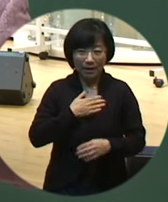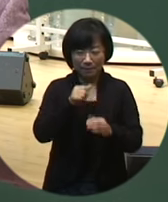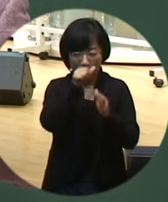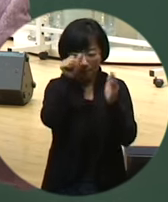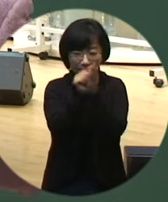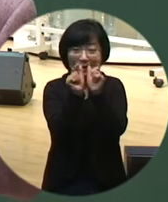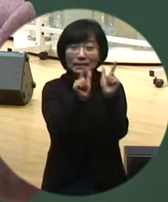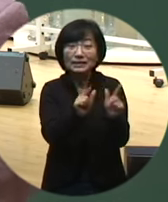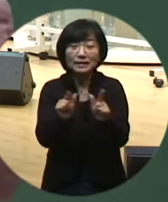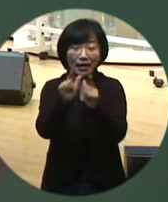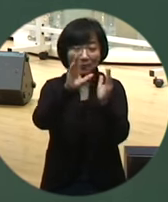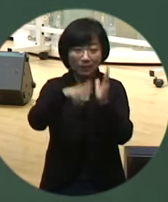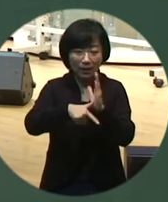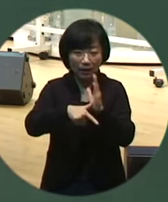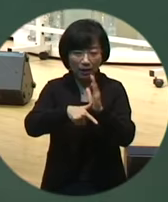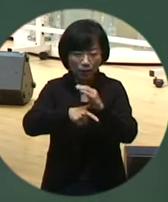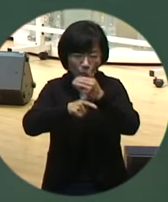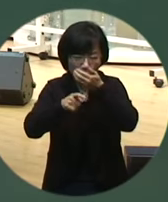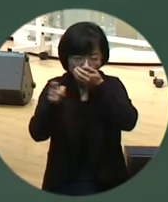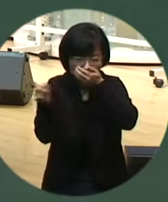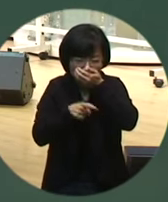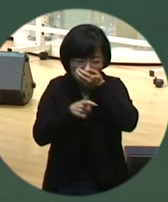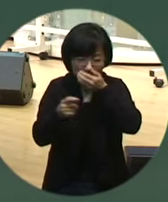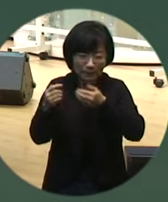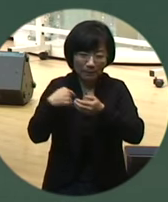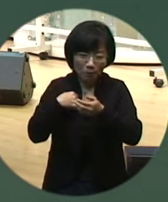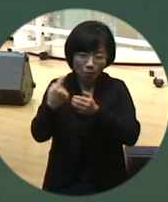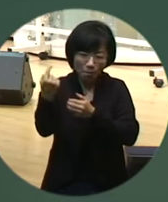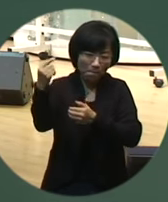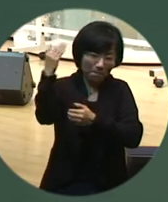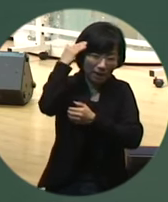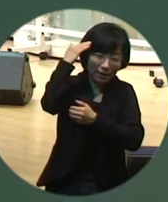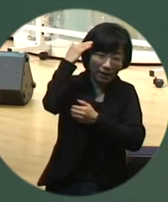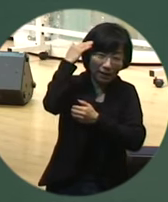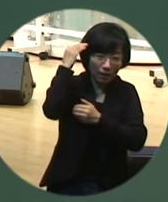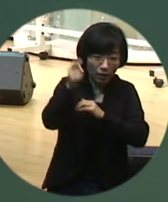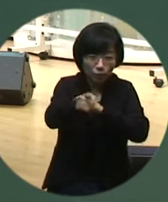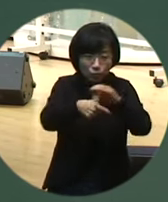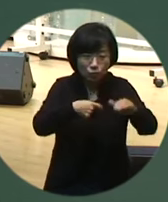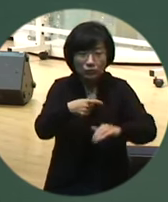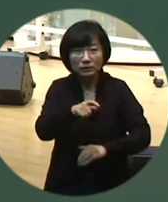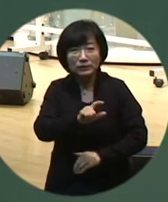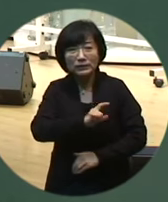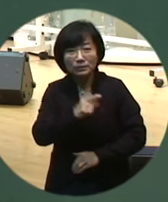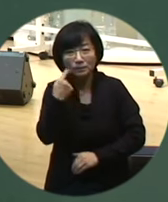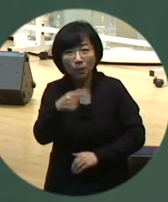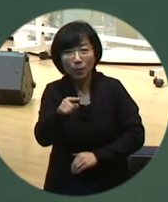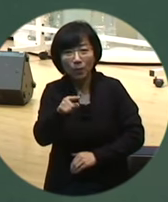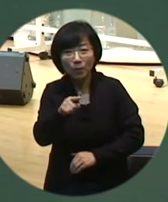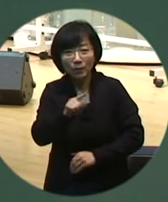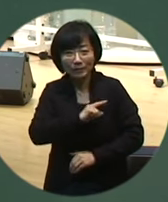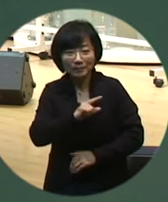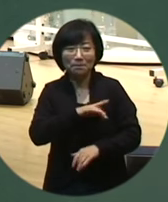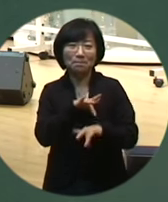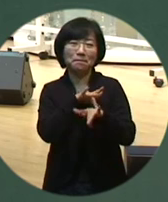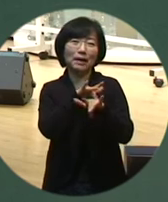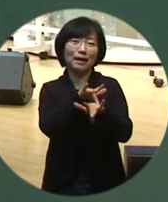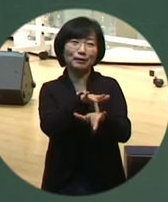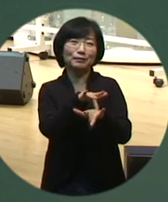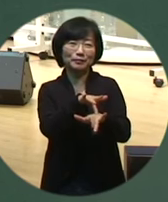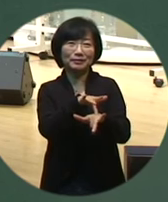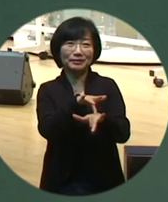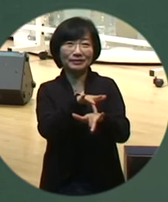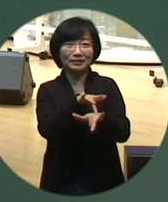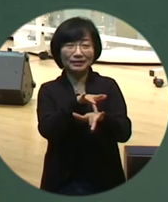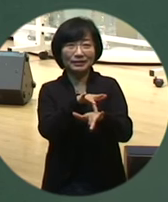I realized that this thief had stolen into my life. 그 도둑놈 이름을 성경은 마귀. And the Bible reveals the name of that thief